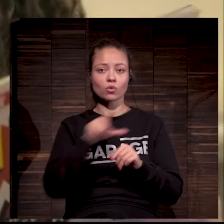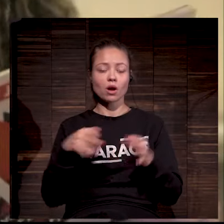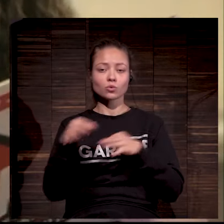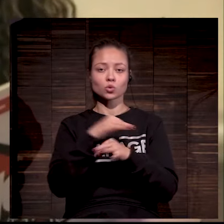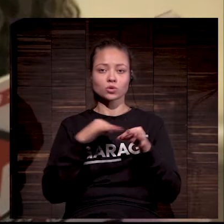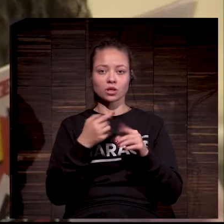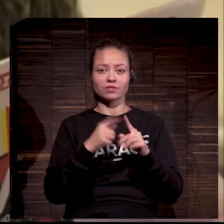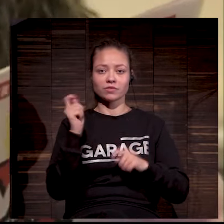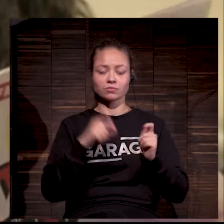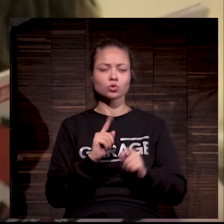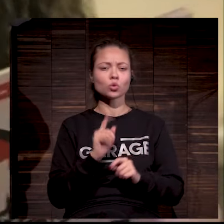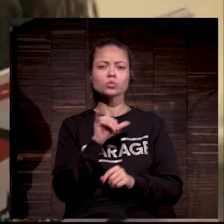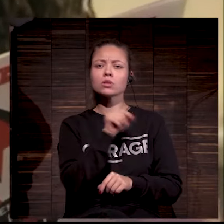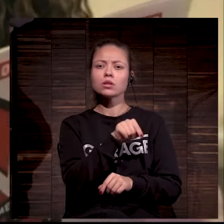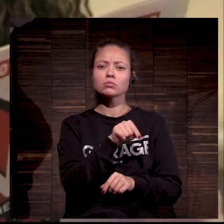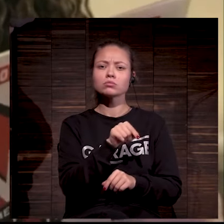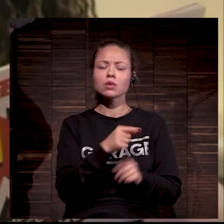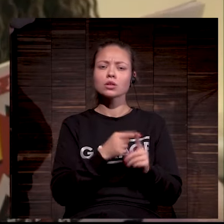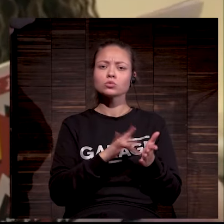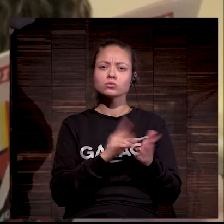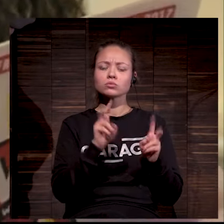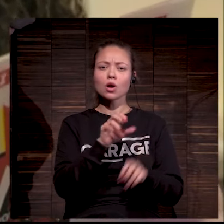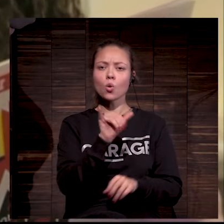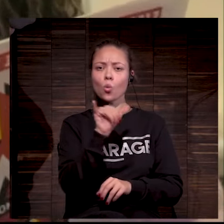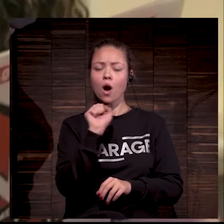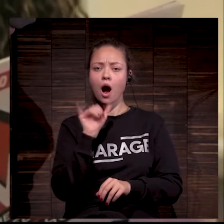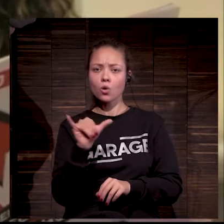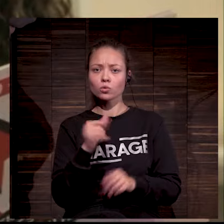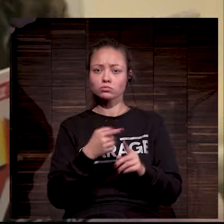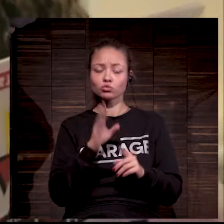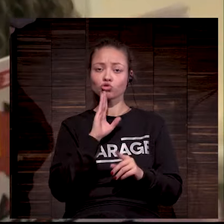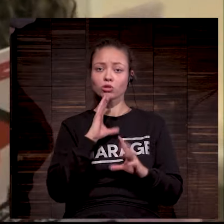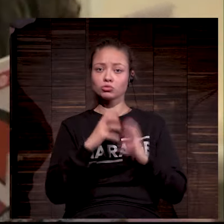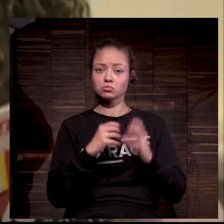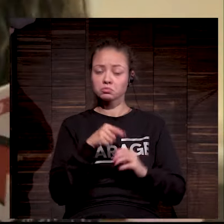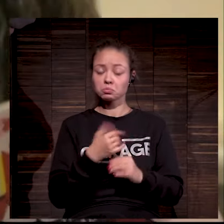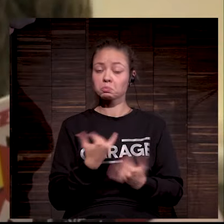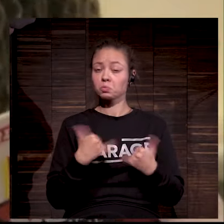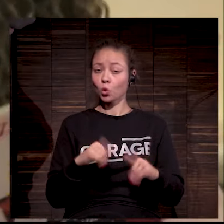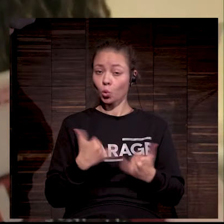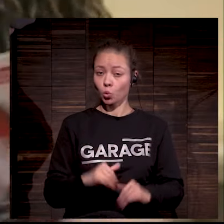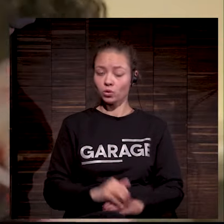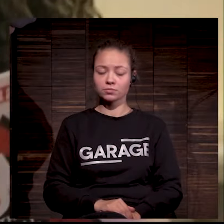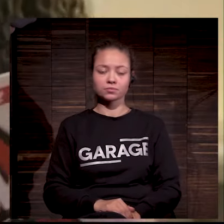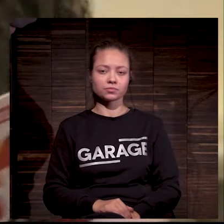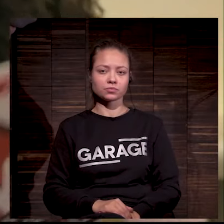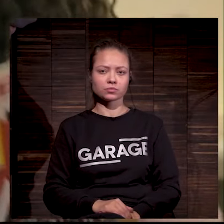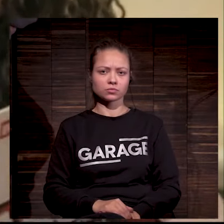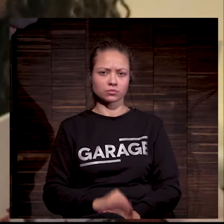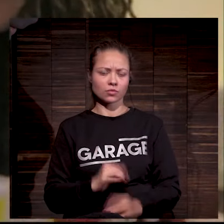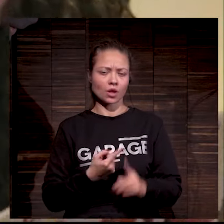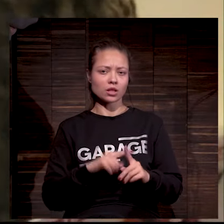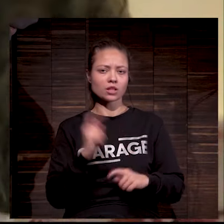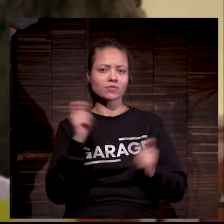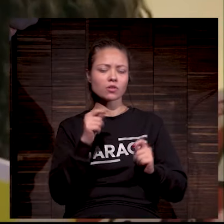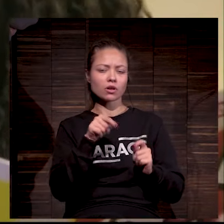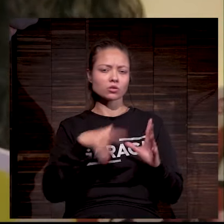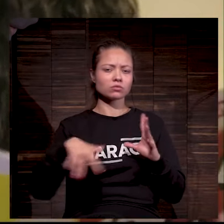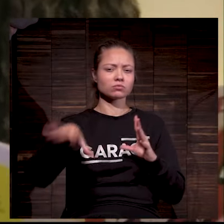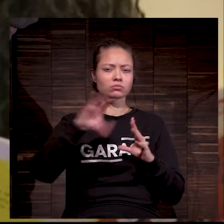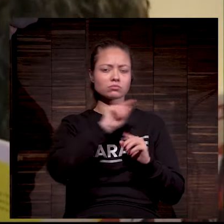что у тебя там этот журнал называется вау женщина мира угла и от фестиваль который везде